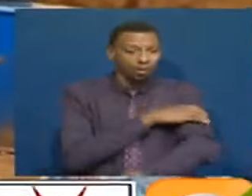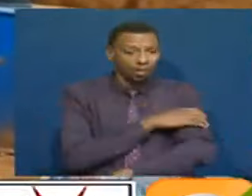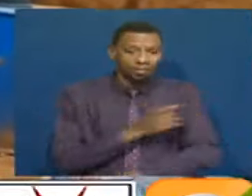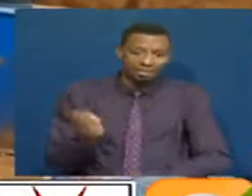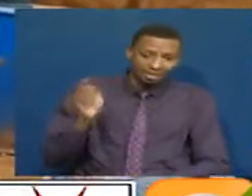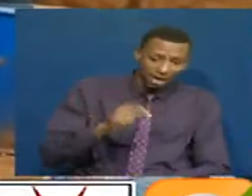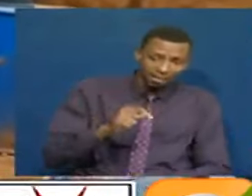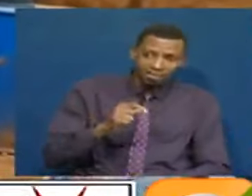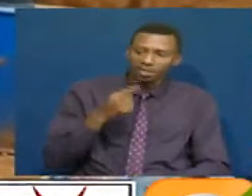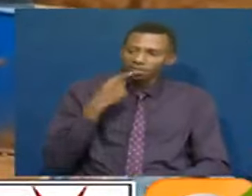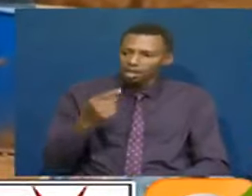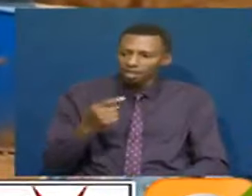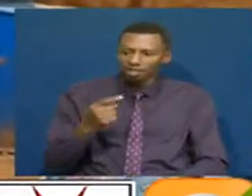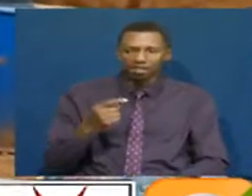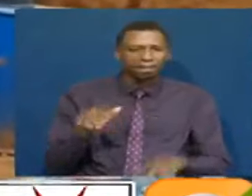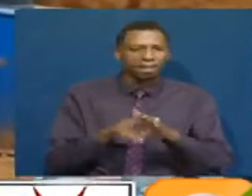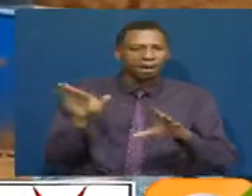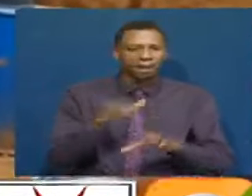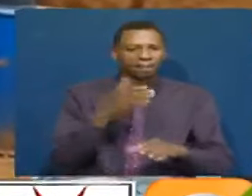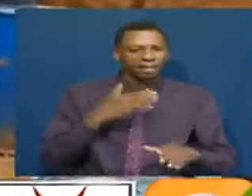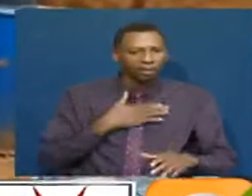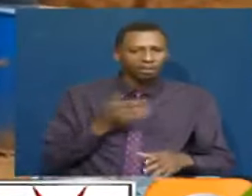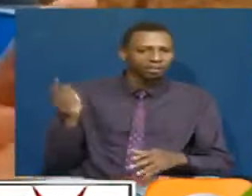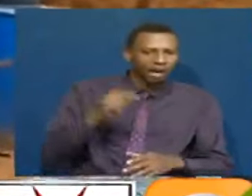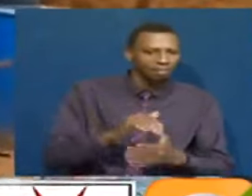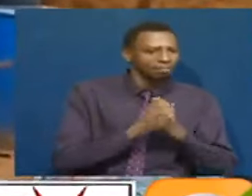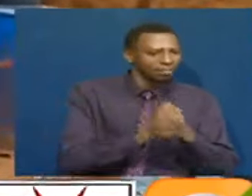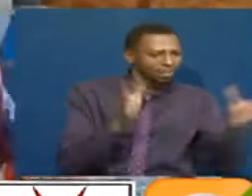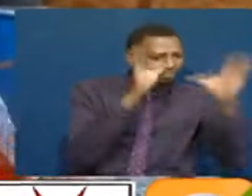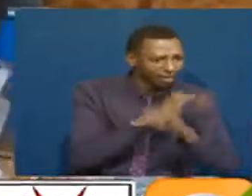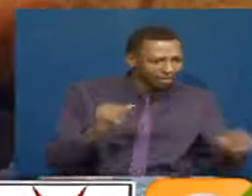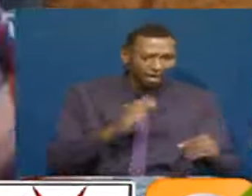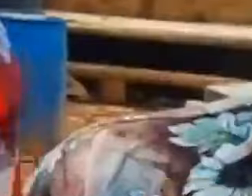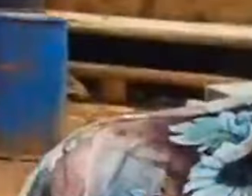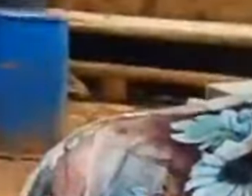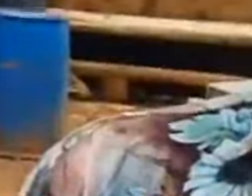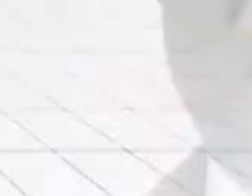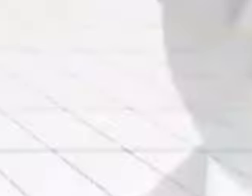anakuja anatuambia mnasalamiwa na president. Mnasalamiwa na president. Msikuje na salamu, tumesalamika. Mtuletee maendeleo.